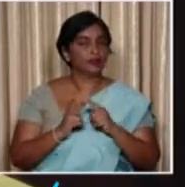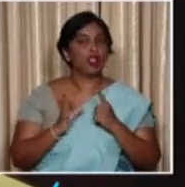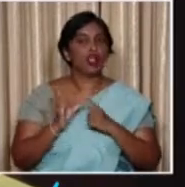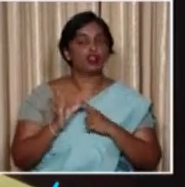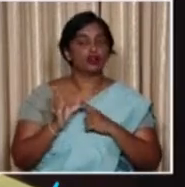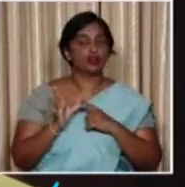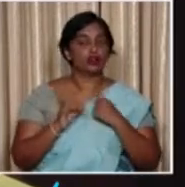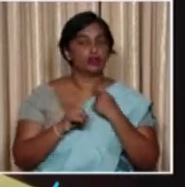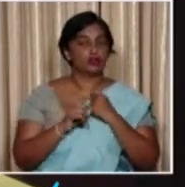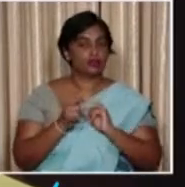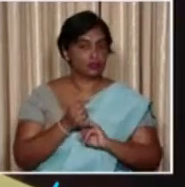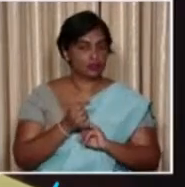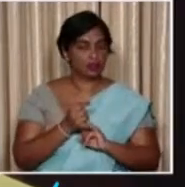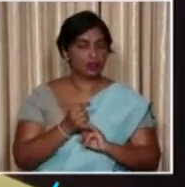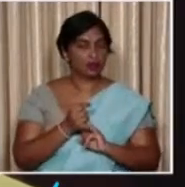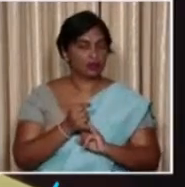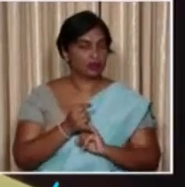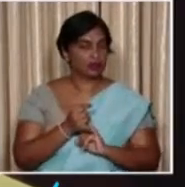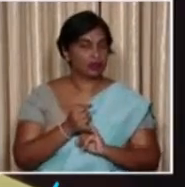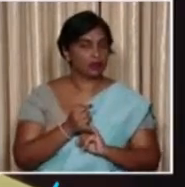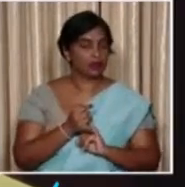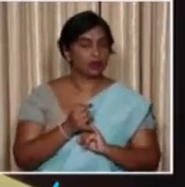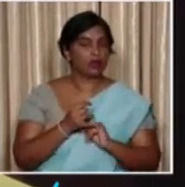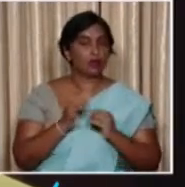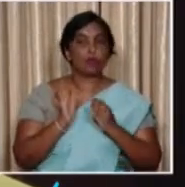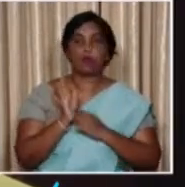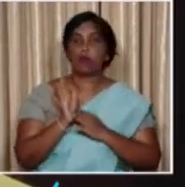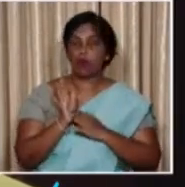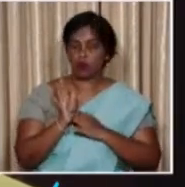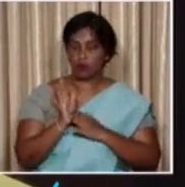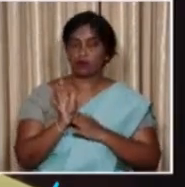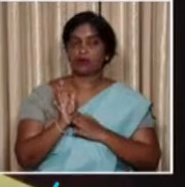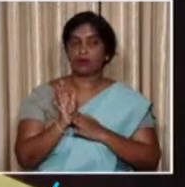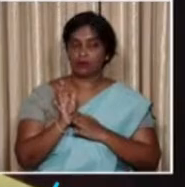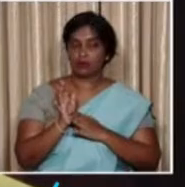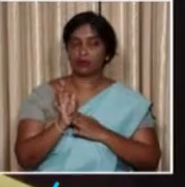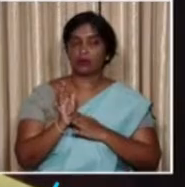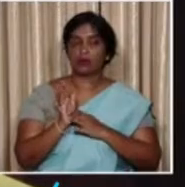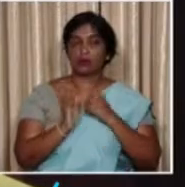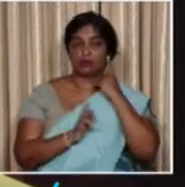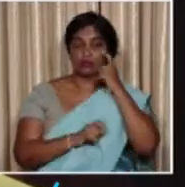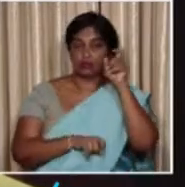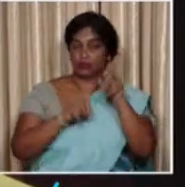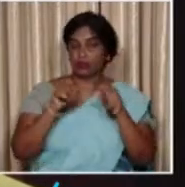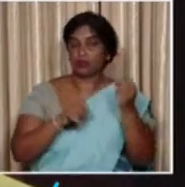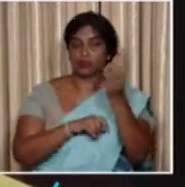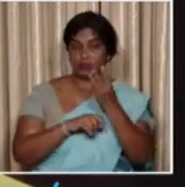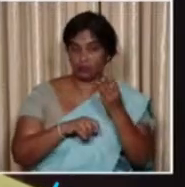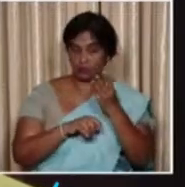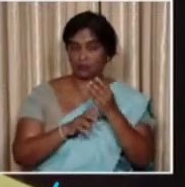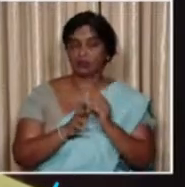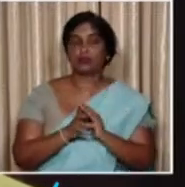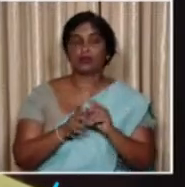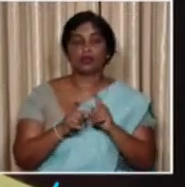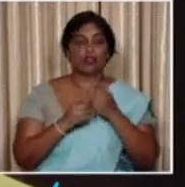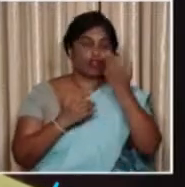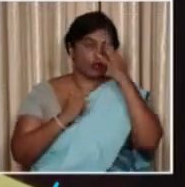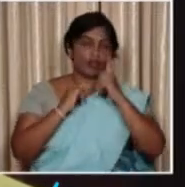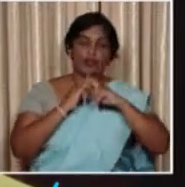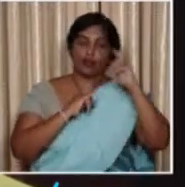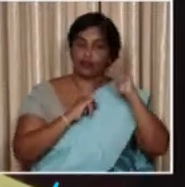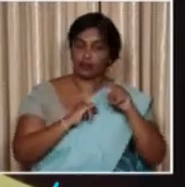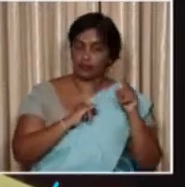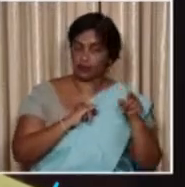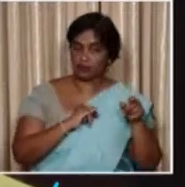අතුලසිරි සමරකෝන්, මේවිස් මොරායස් යන බුද්ධි මණ්ඩපයේ සාමාජිකයින්, විවෘත